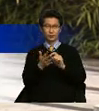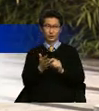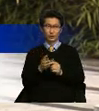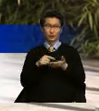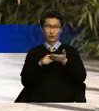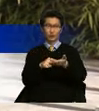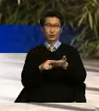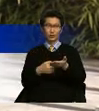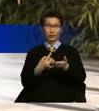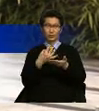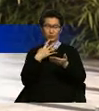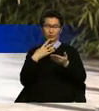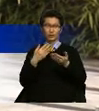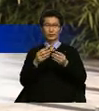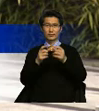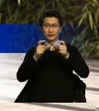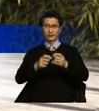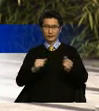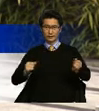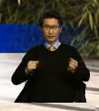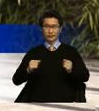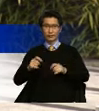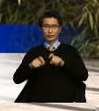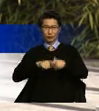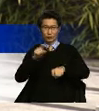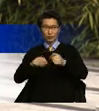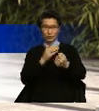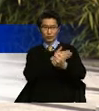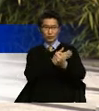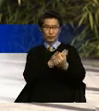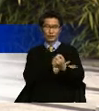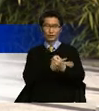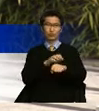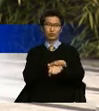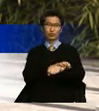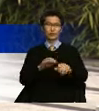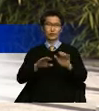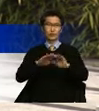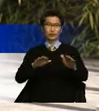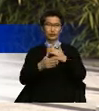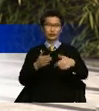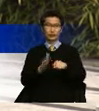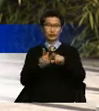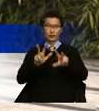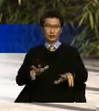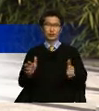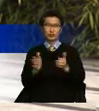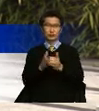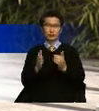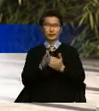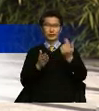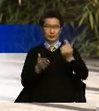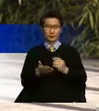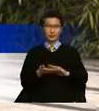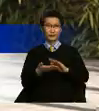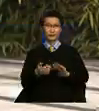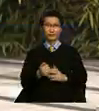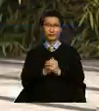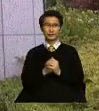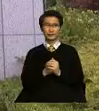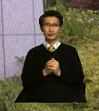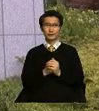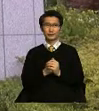정도 했죠. 그냥 오로지 시민의 도보권, 시민의 불편함을 해소하기 위해서 저는 여태까지 한